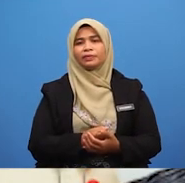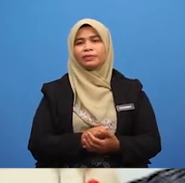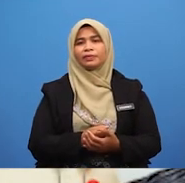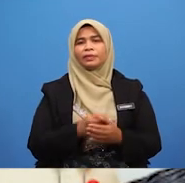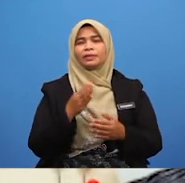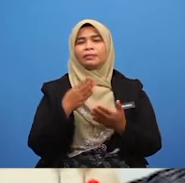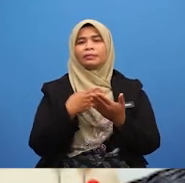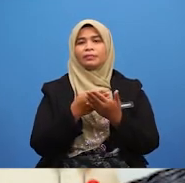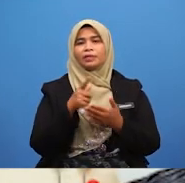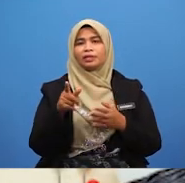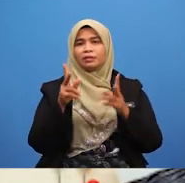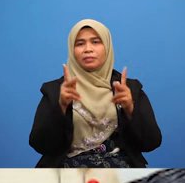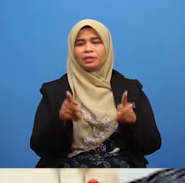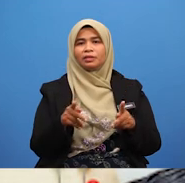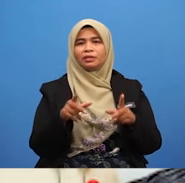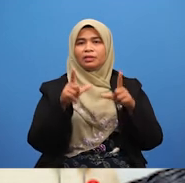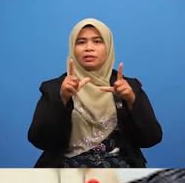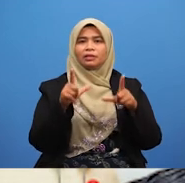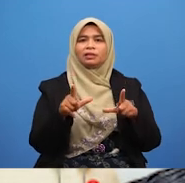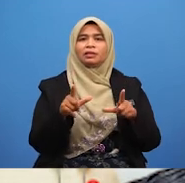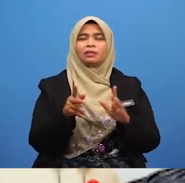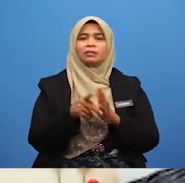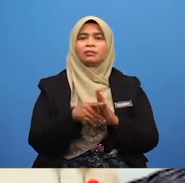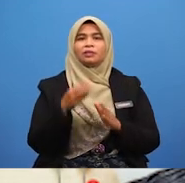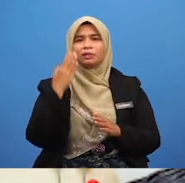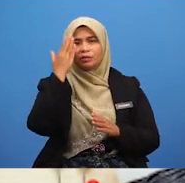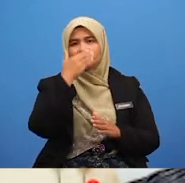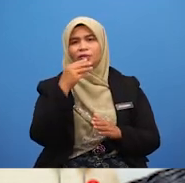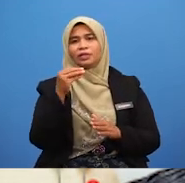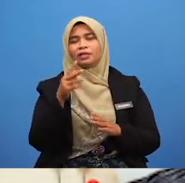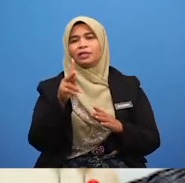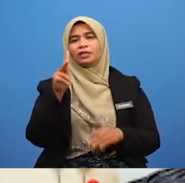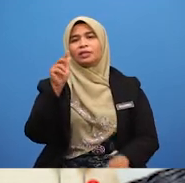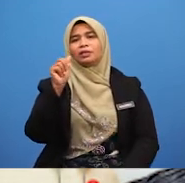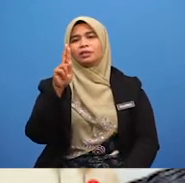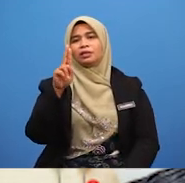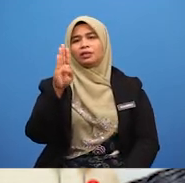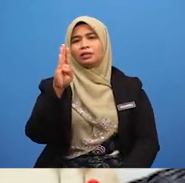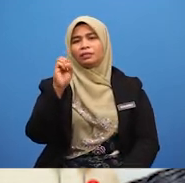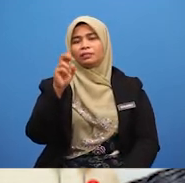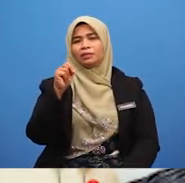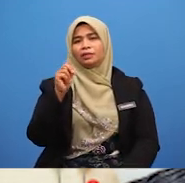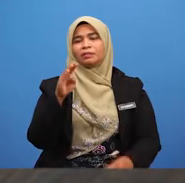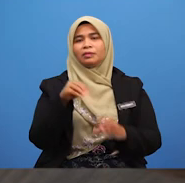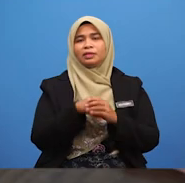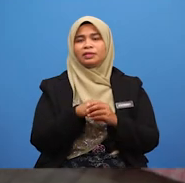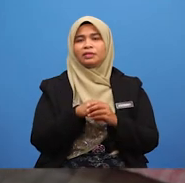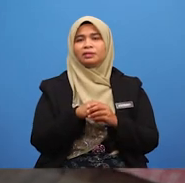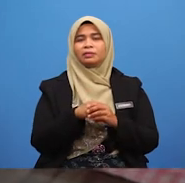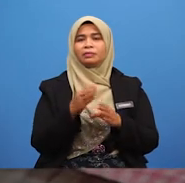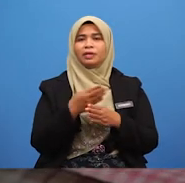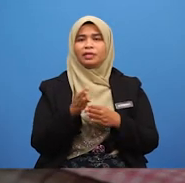Okey pelajar, letakkan permukaan karbon pada sebelah dalam fabric